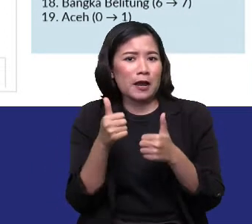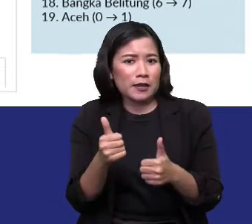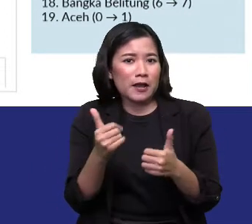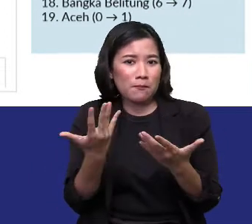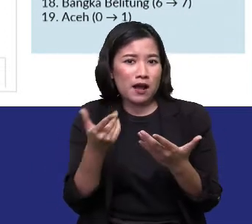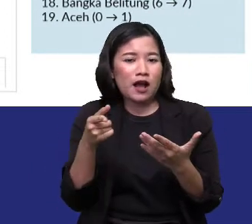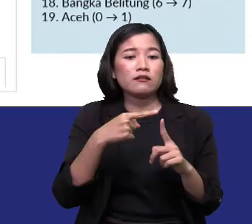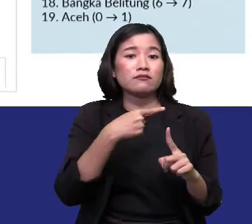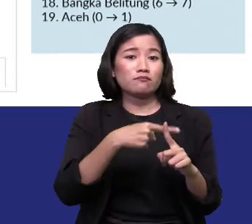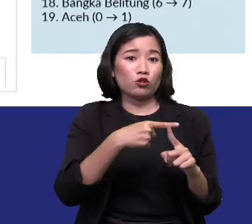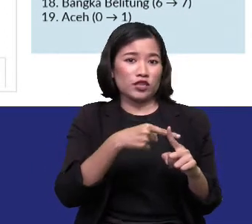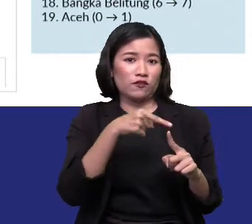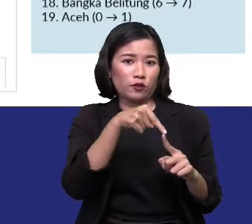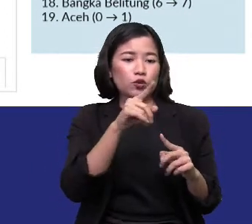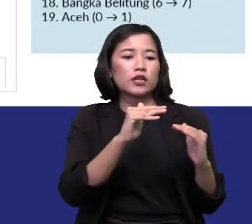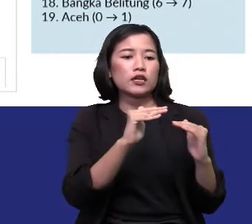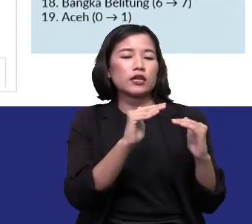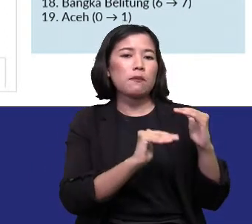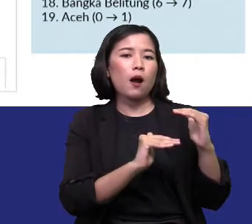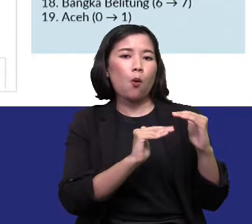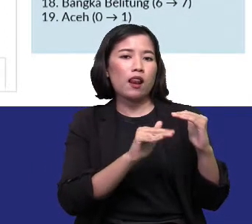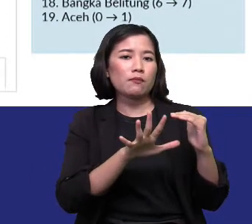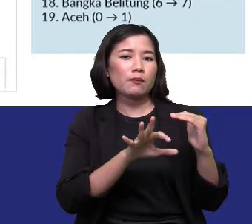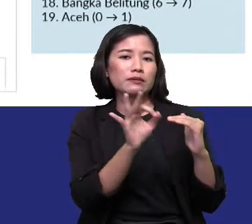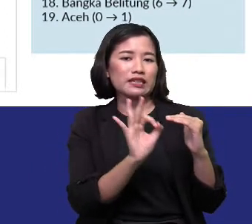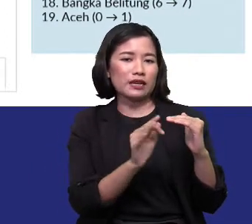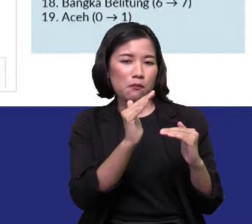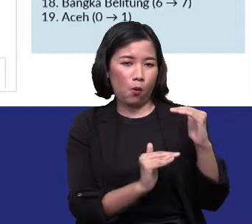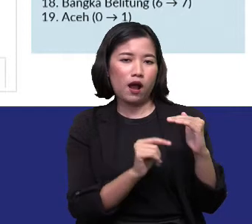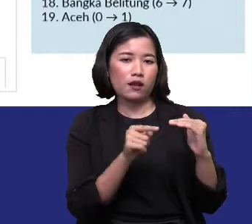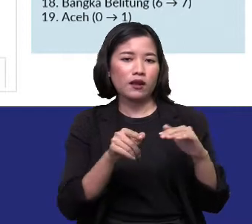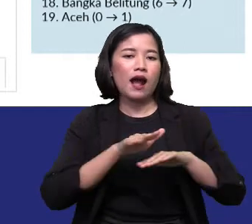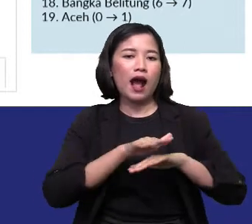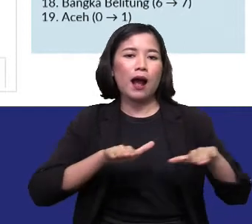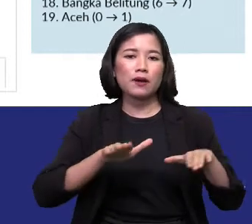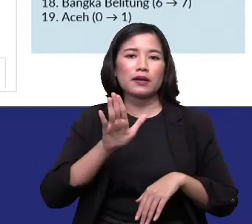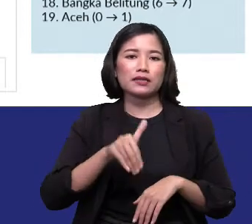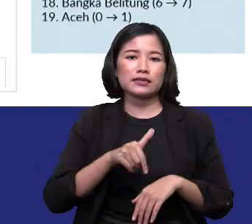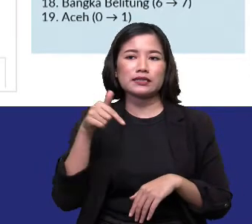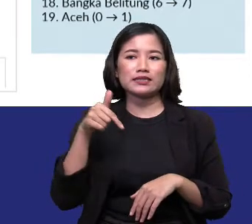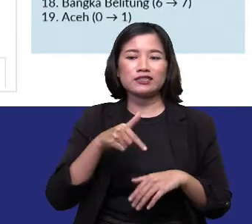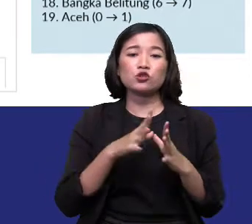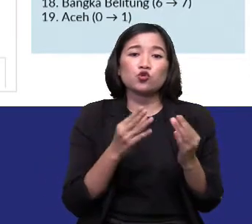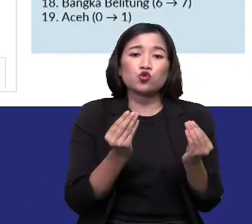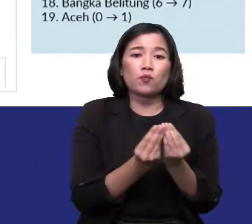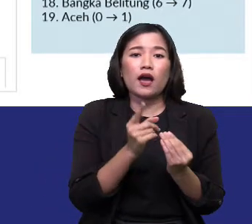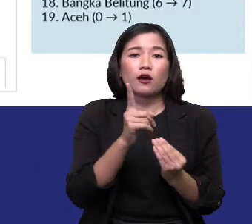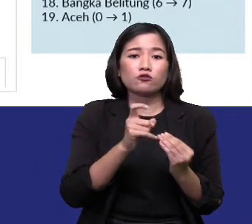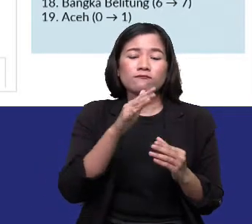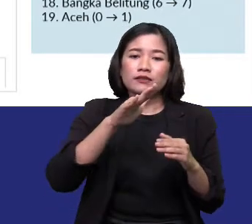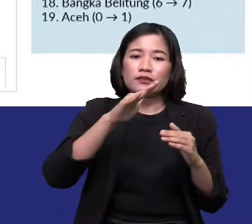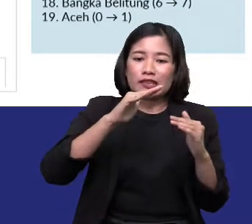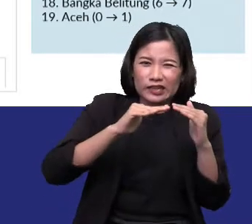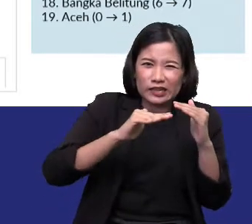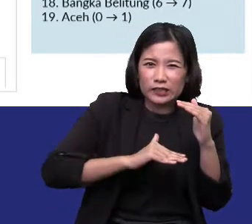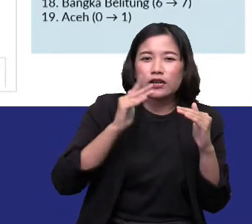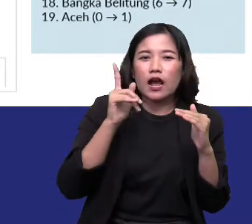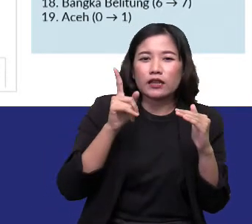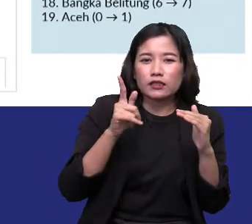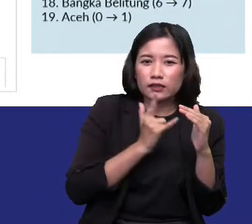masih dibawah lima persen dan masih dapat dikatakan aman tentunya angka ini harus tetap kita tekan sehingga tidak